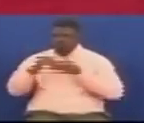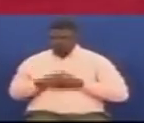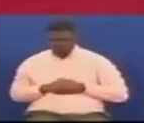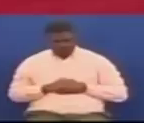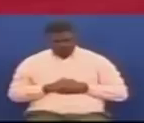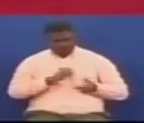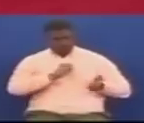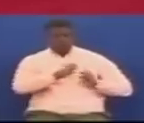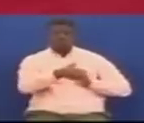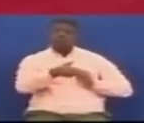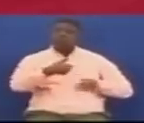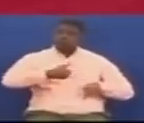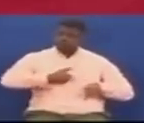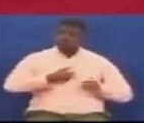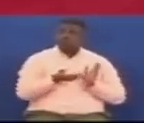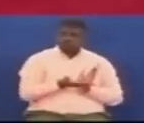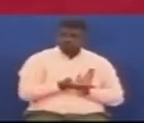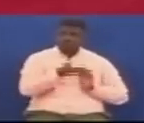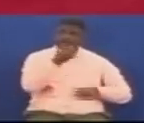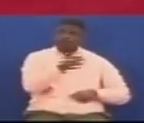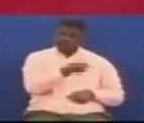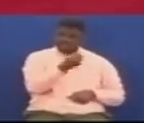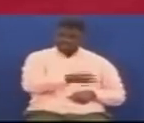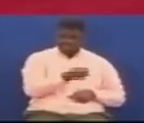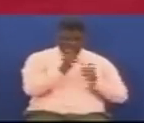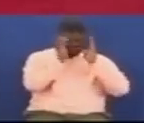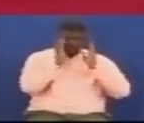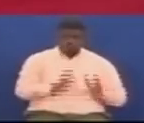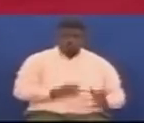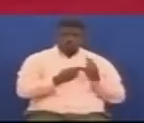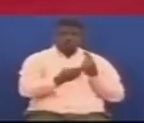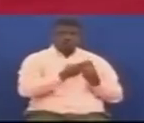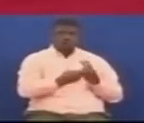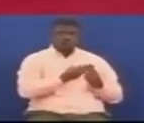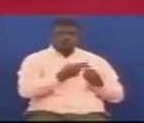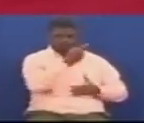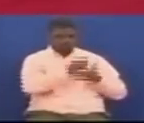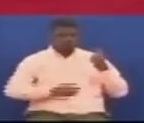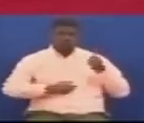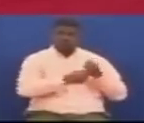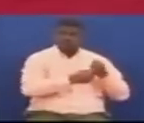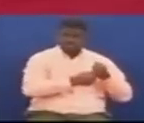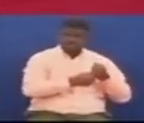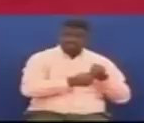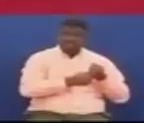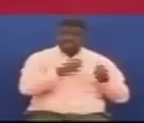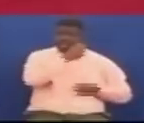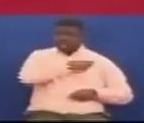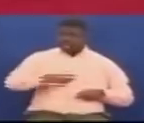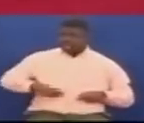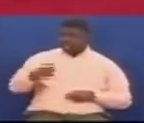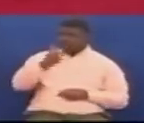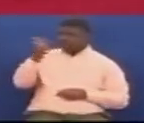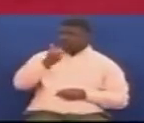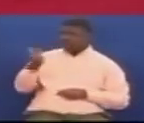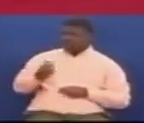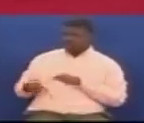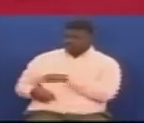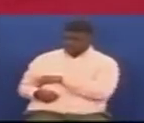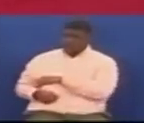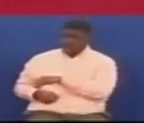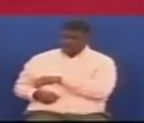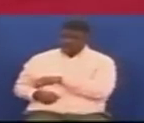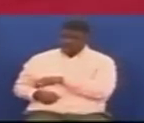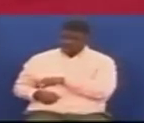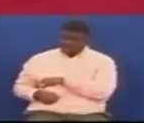Naomba uniruhusu nimpongeze sana Mheshimiwa Dr. John Pombe Joseph Magufuli, Rais wa Jamhuri ya Muungano wa